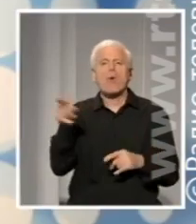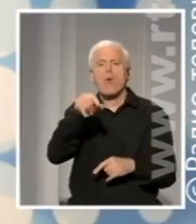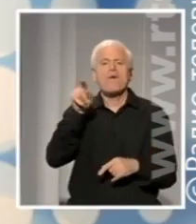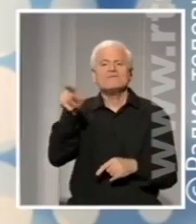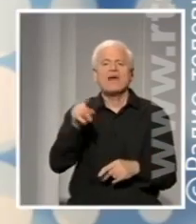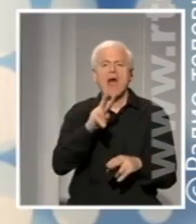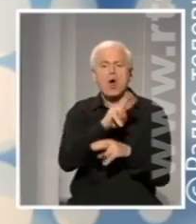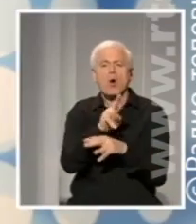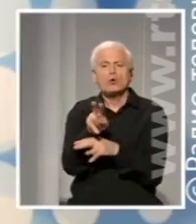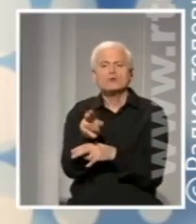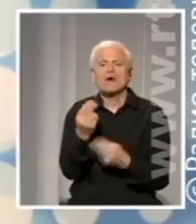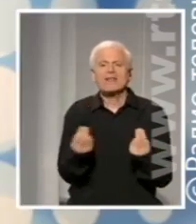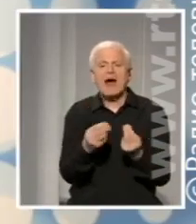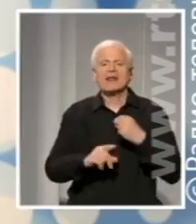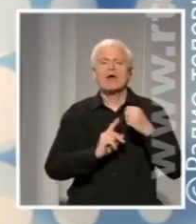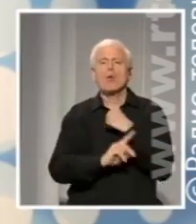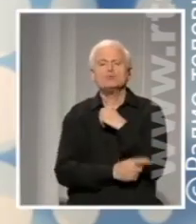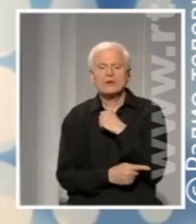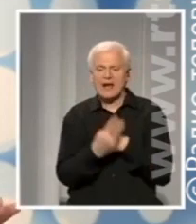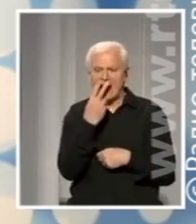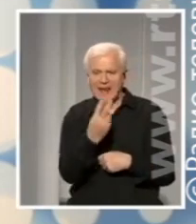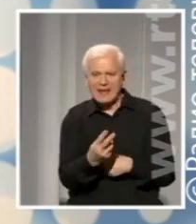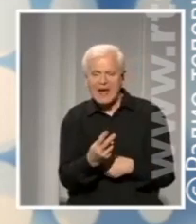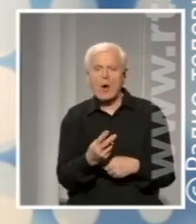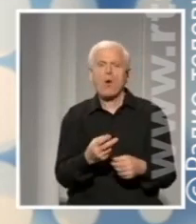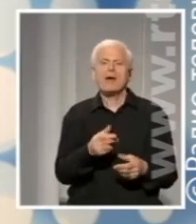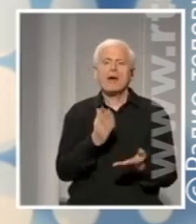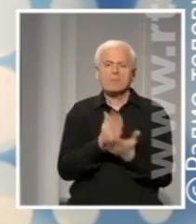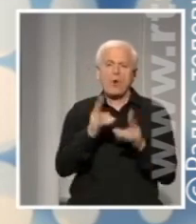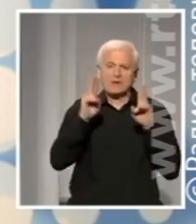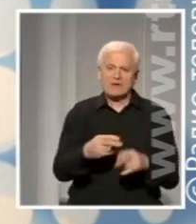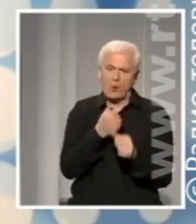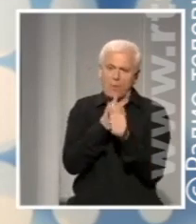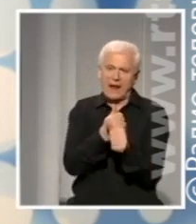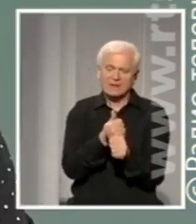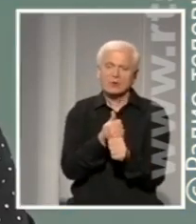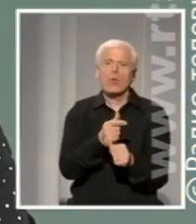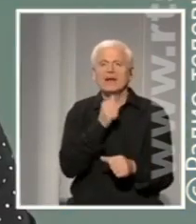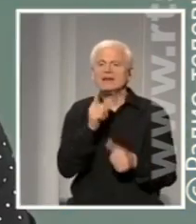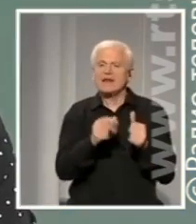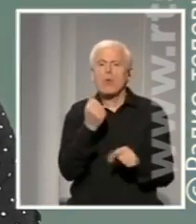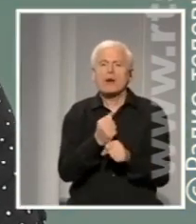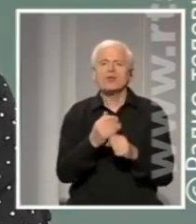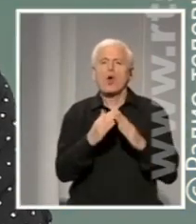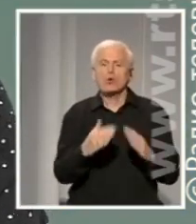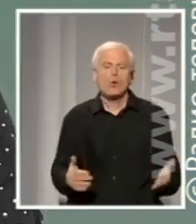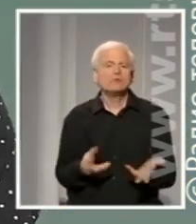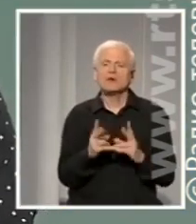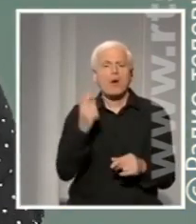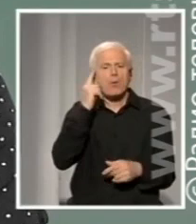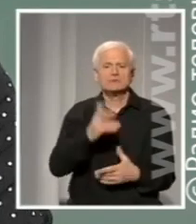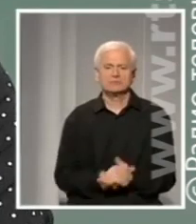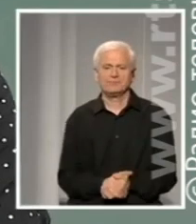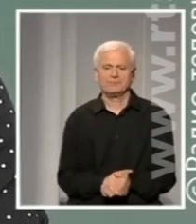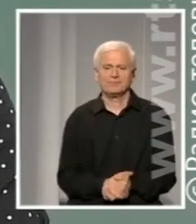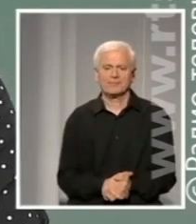kontrolišete da li je neko gledao, da li je neko pohađao nastavu ili će dobiti neopravdani i da li je uradio domaći? Pa ne mogu